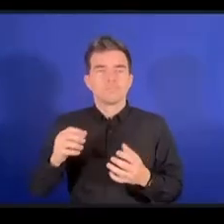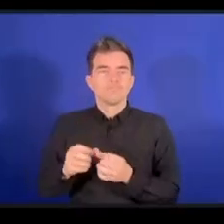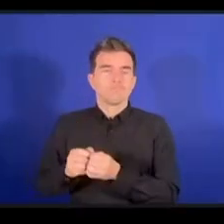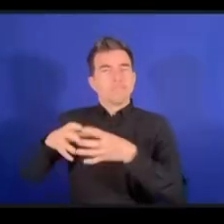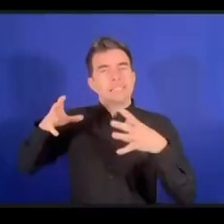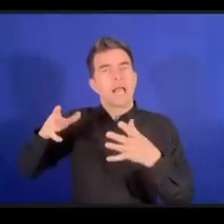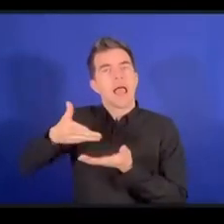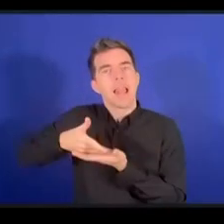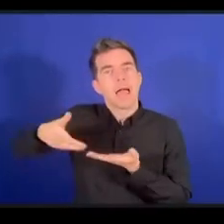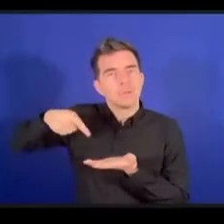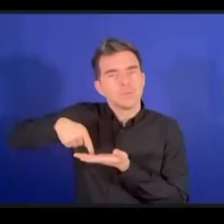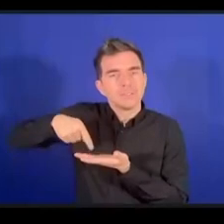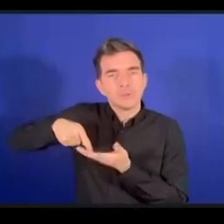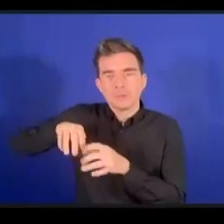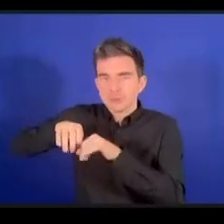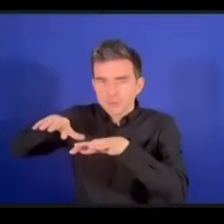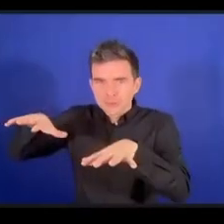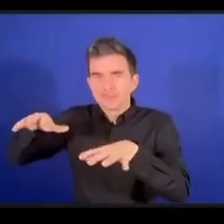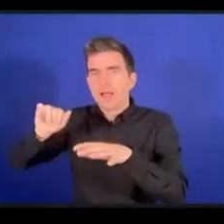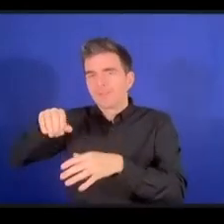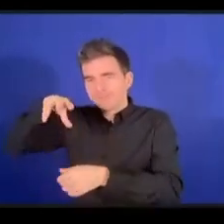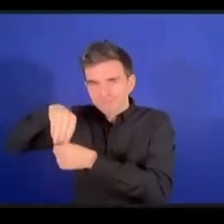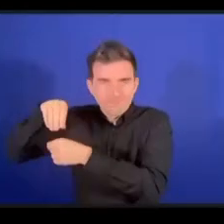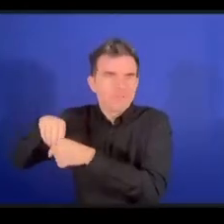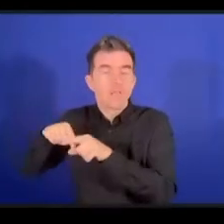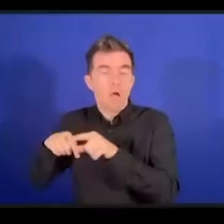受到大家的青睐。